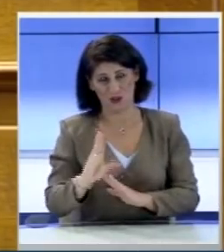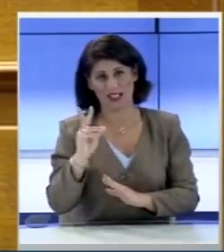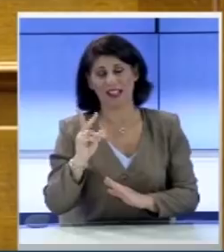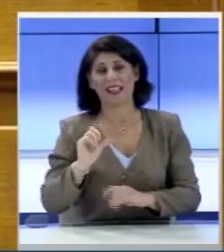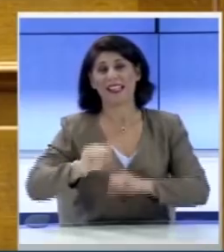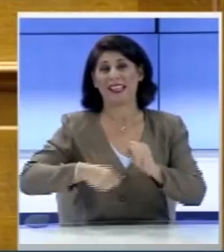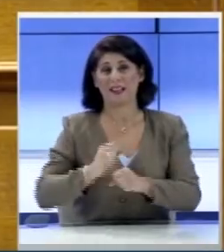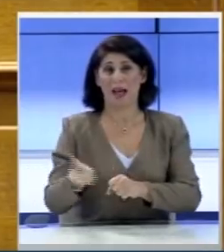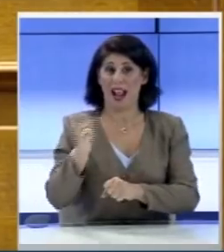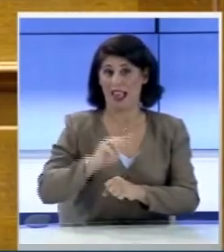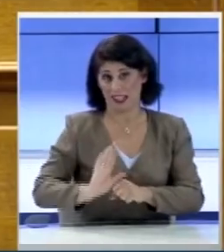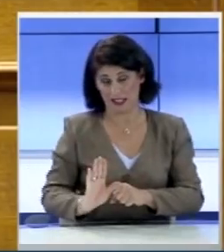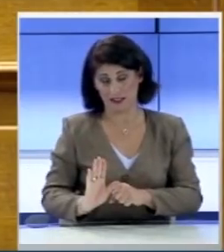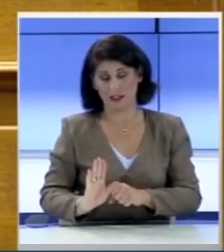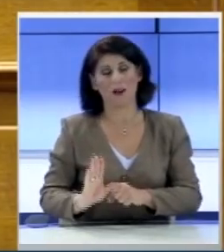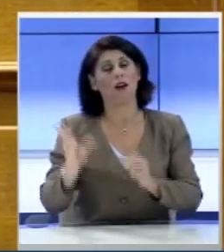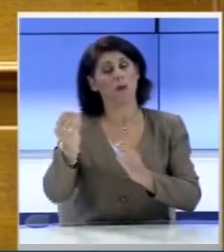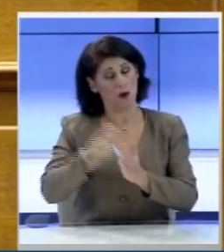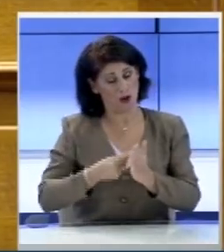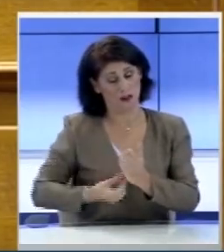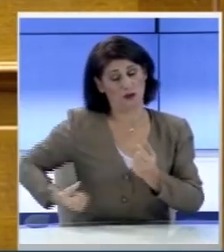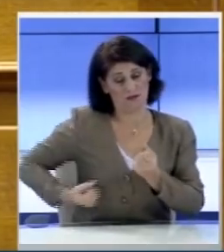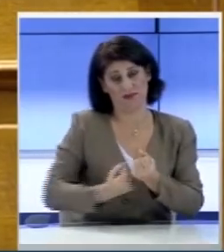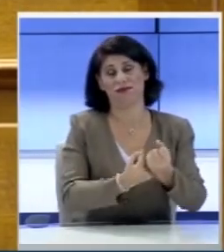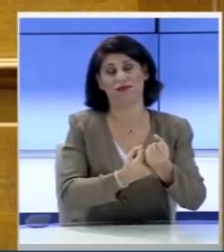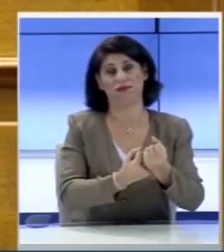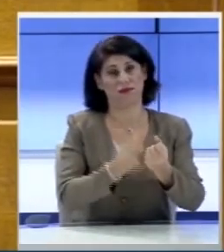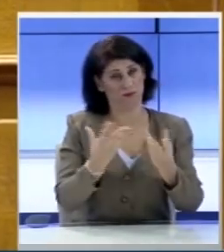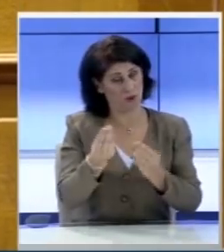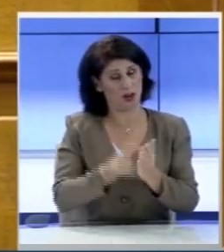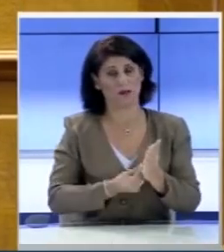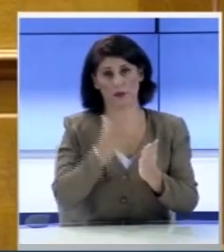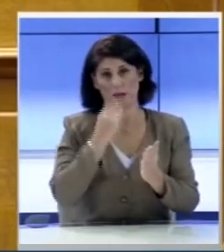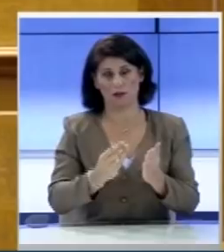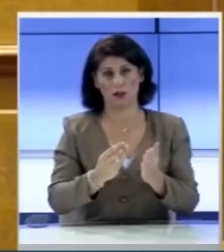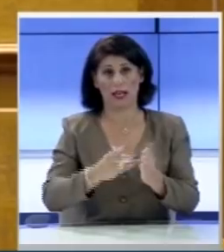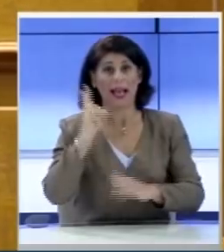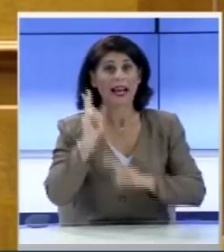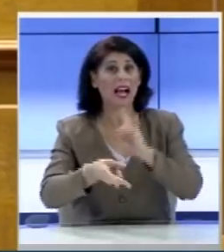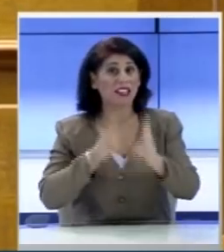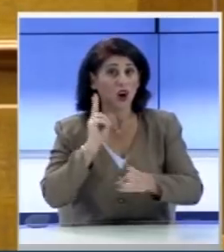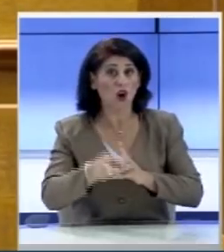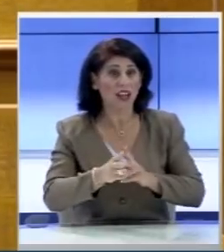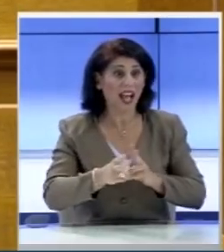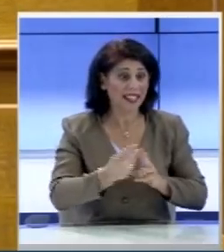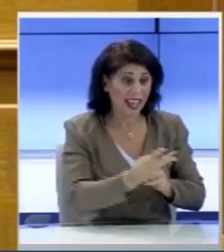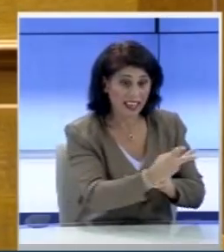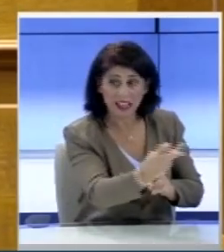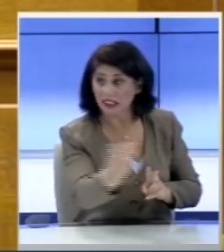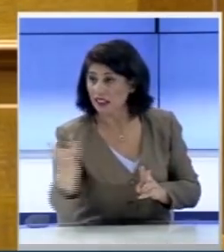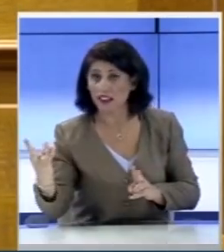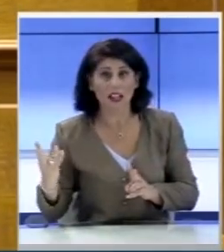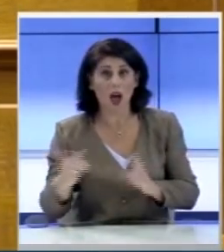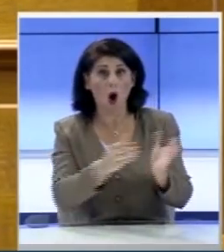έχει βάλει ούκο λίγες φορές το χεράκι τους αυτό. Η μομφή για όλους εσάς εκ μέρους